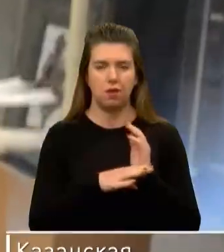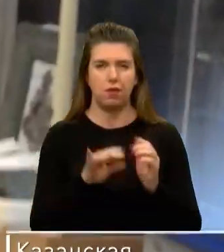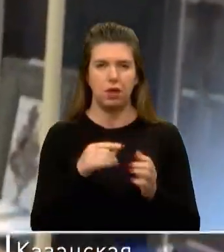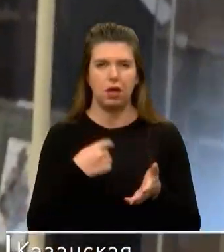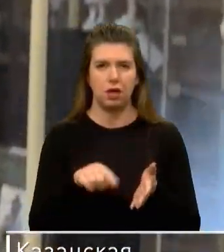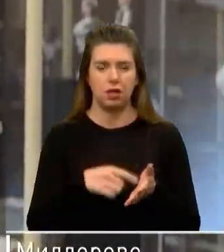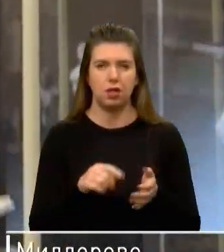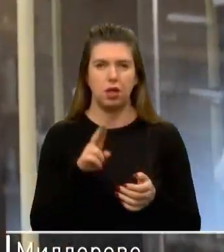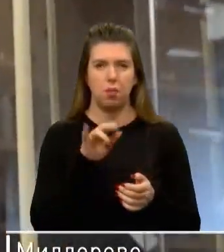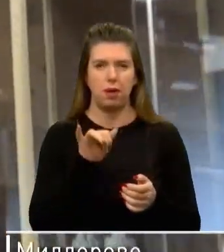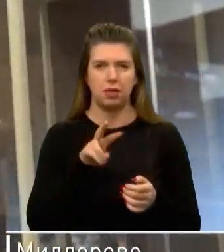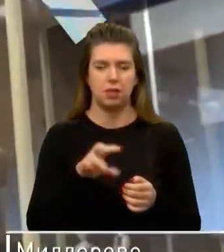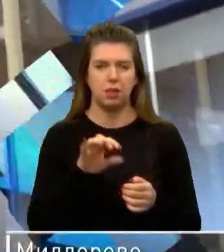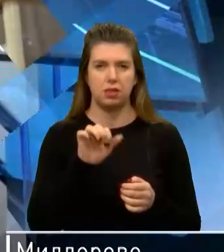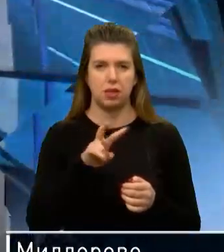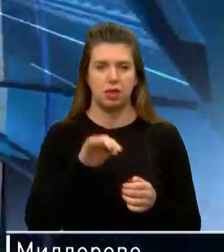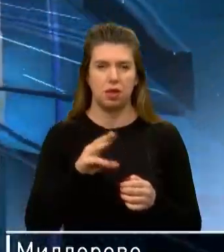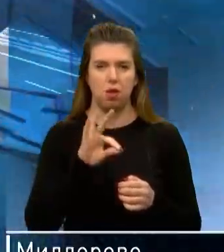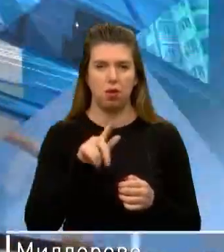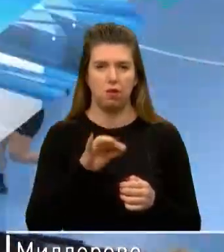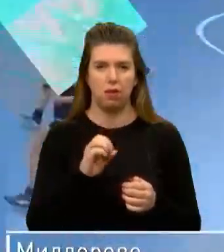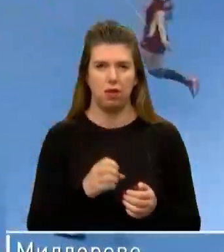карандашей пазлов и салата